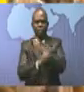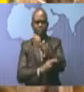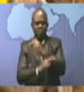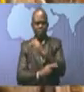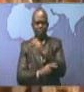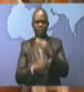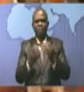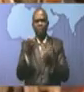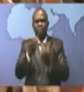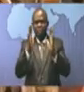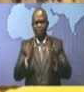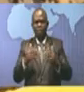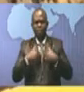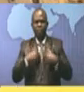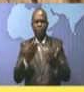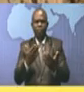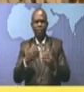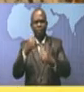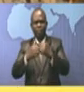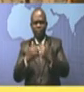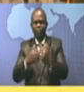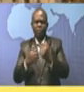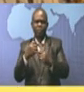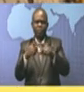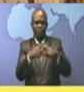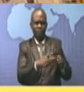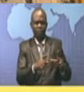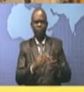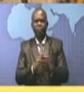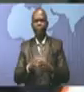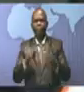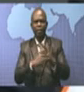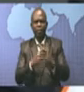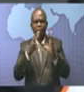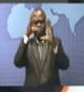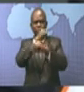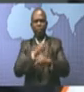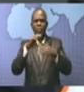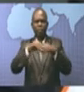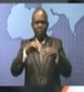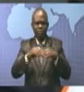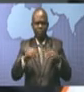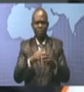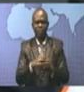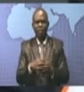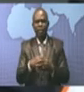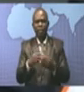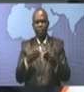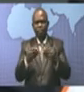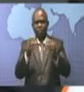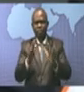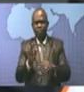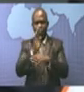présentées par ces commerçants, figure le manque de devises. Sur cette inquiétude, l'ombudsman du Burundi, Aimé Laurentine et Kanyana,